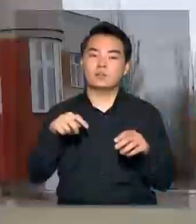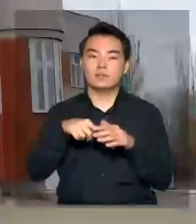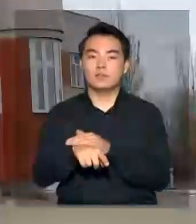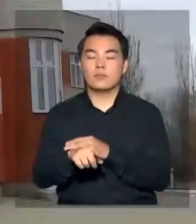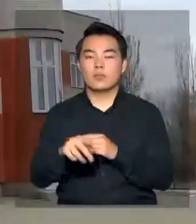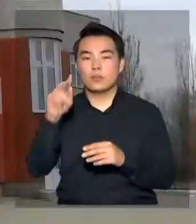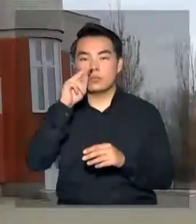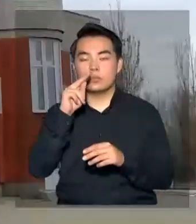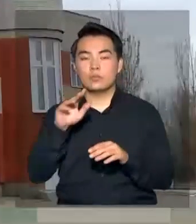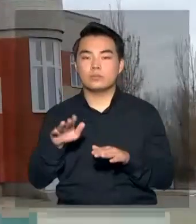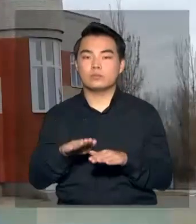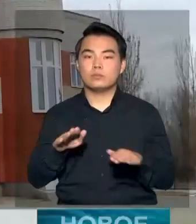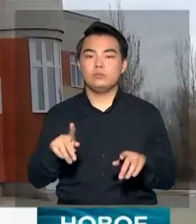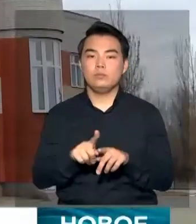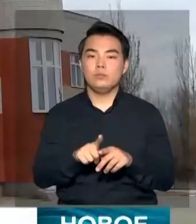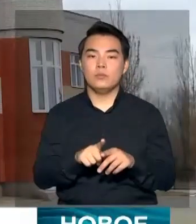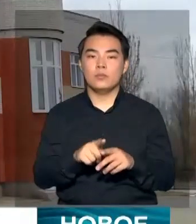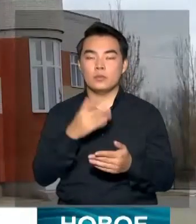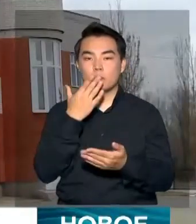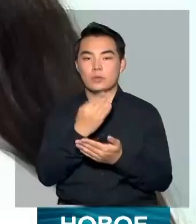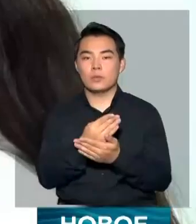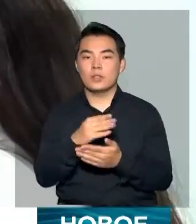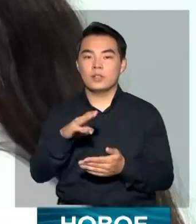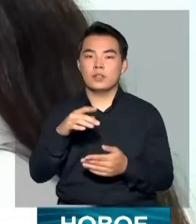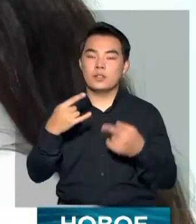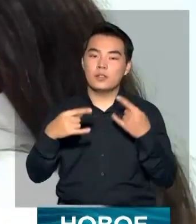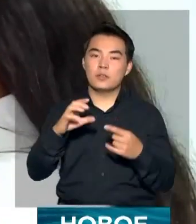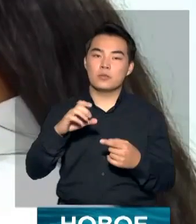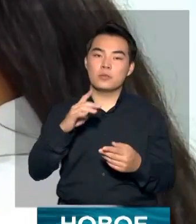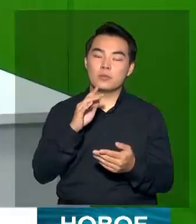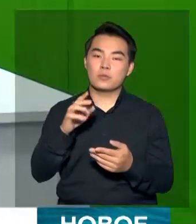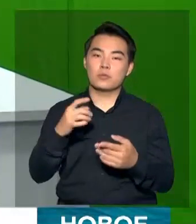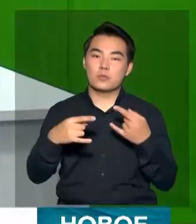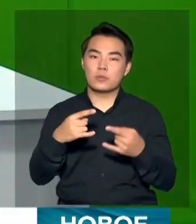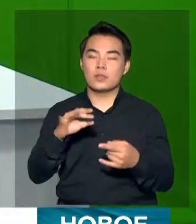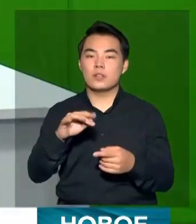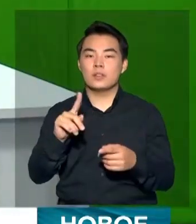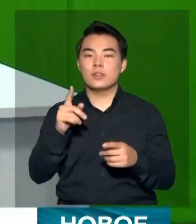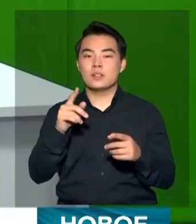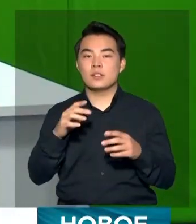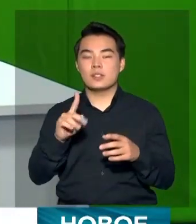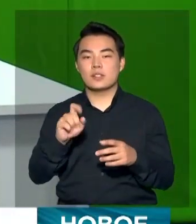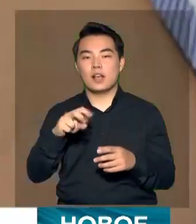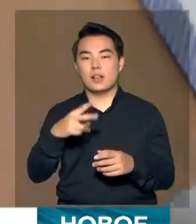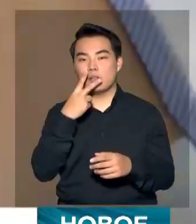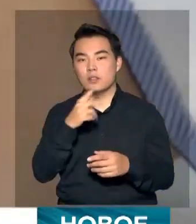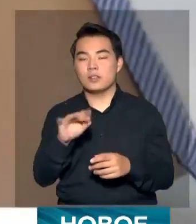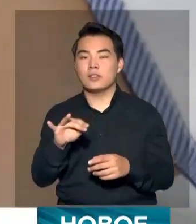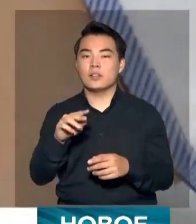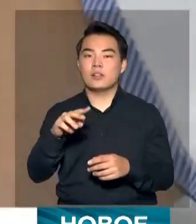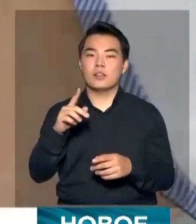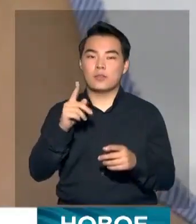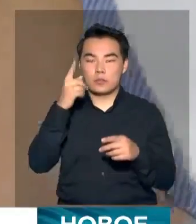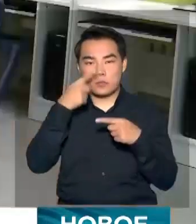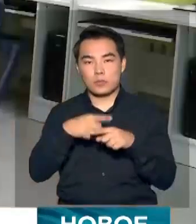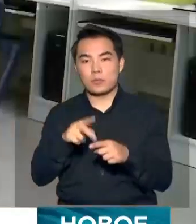учеников села Иртышск теперь собственная телестудия, хореографический зал и STEM-лаборатория. Современным